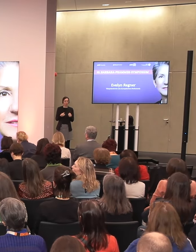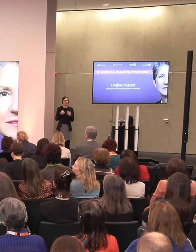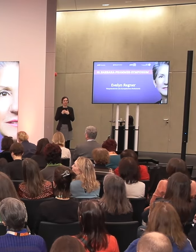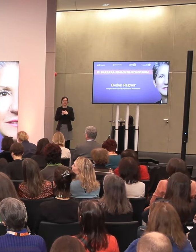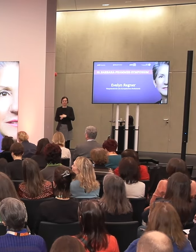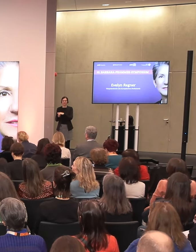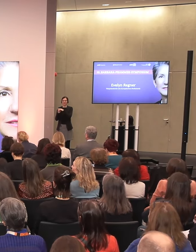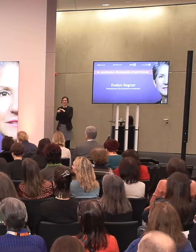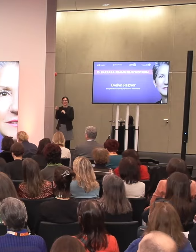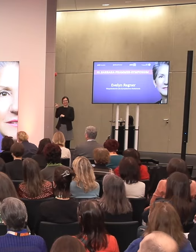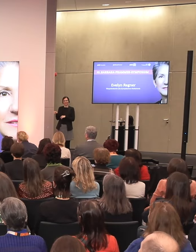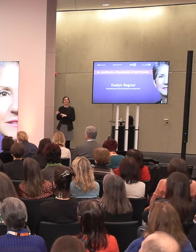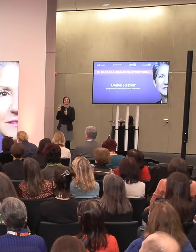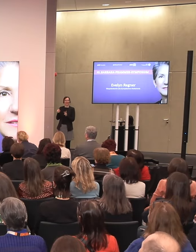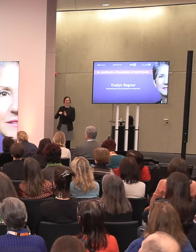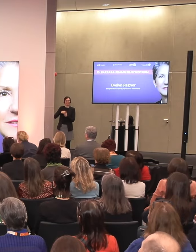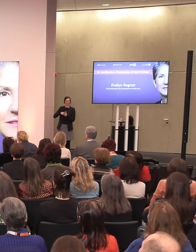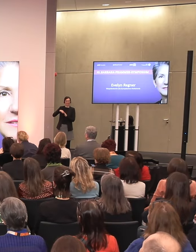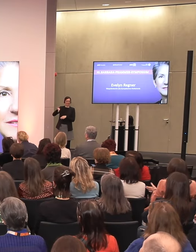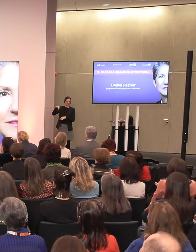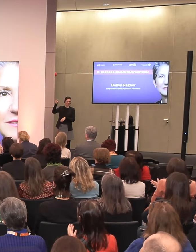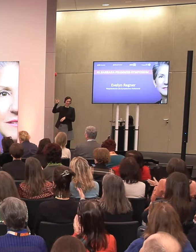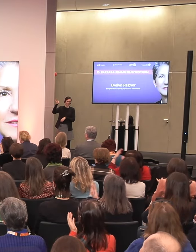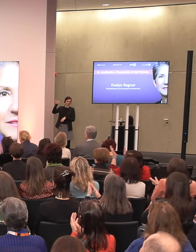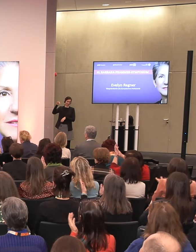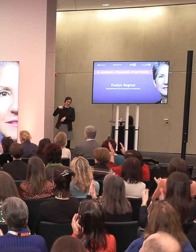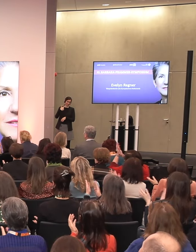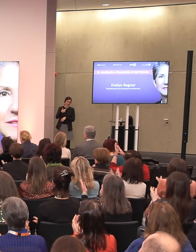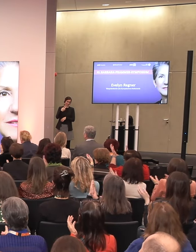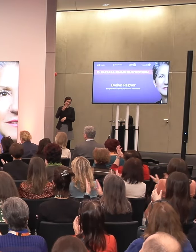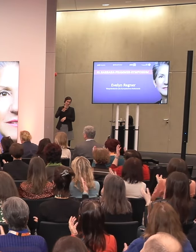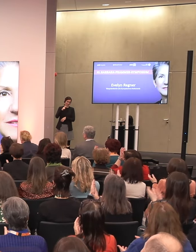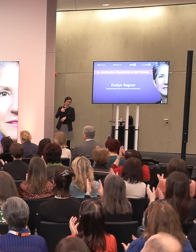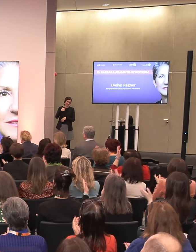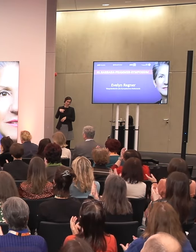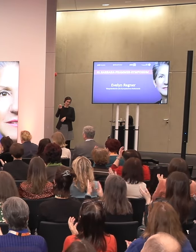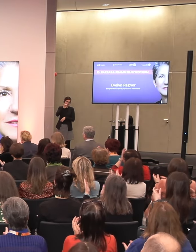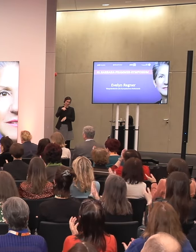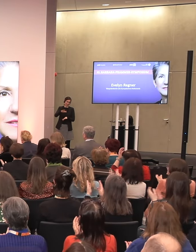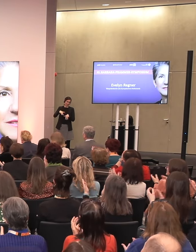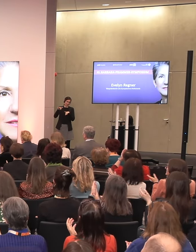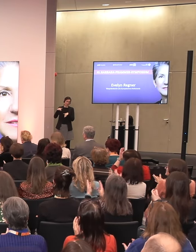diese Frau wählen bei der Wahl zum Europäischen Parlament